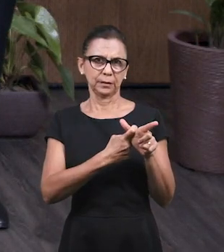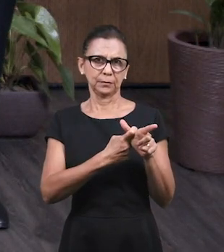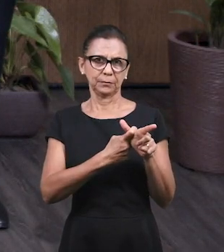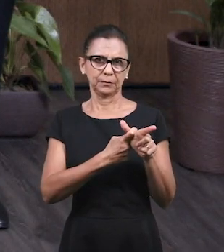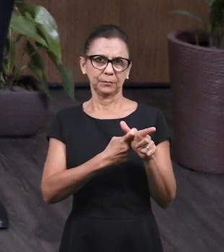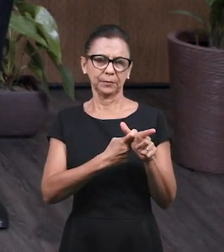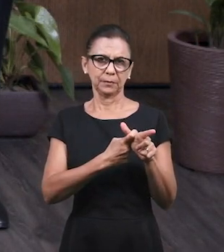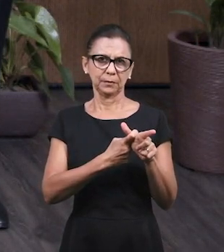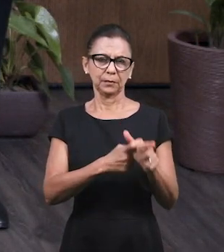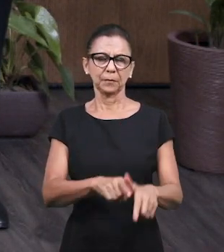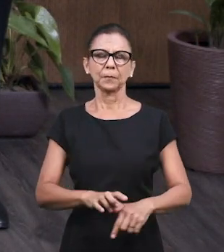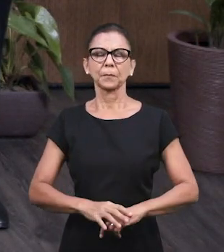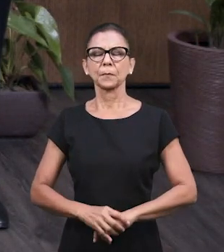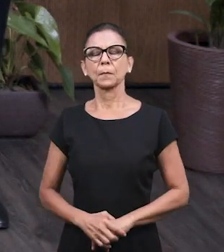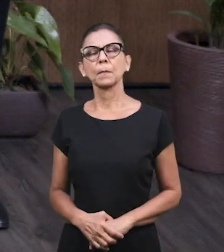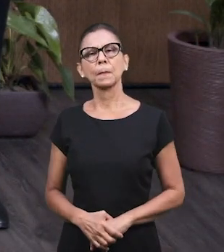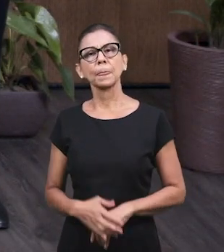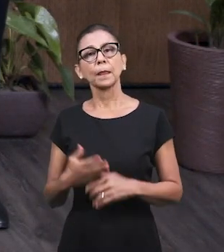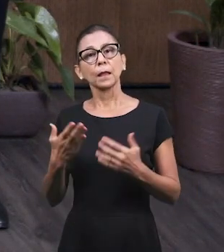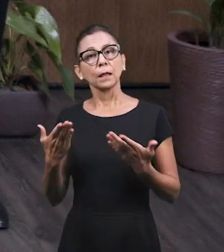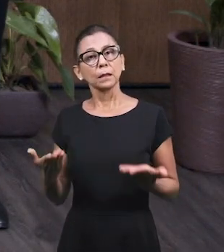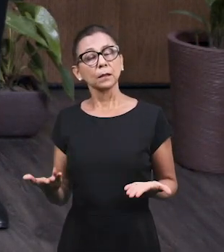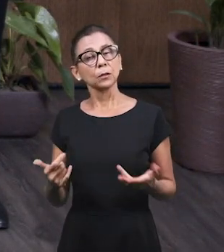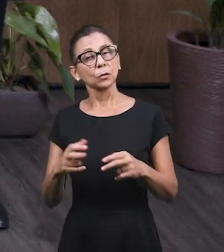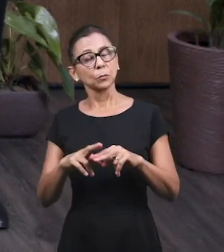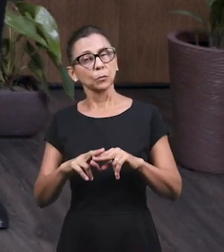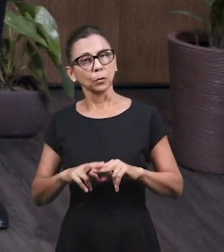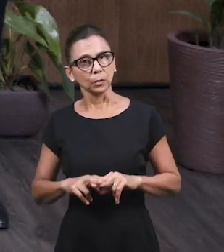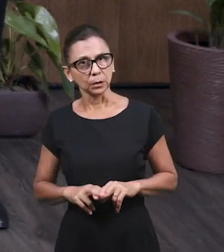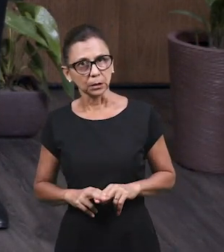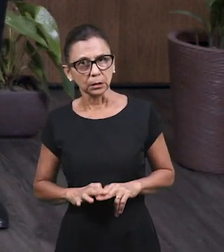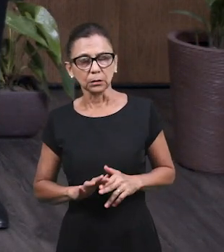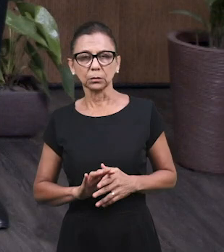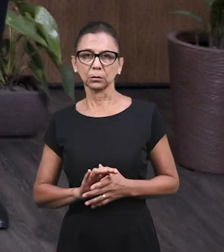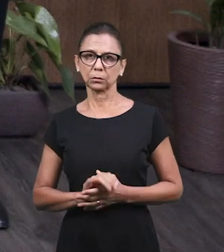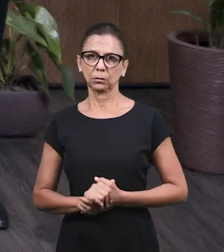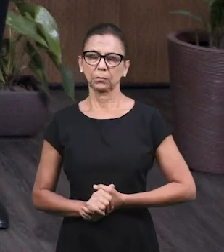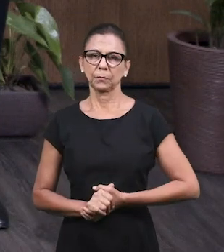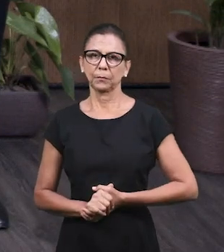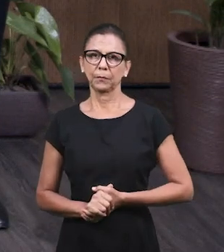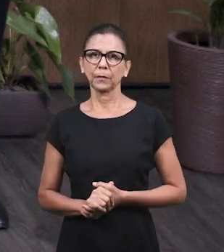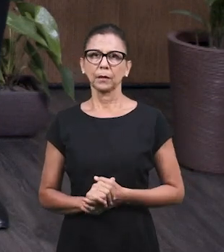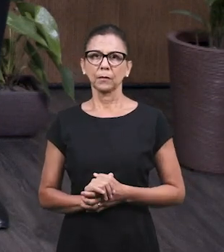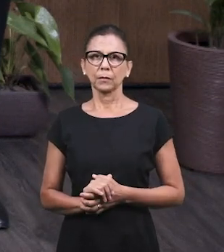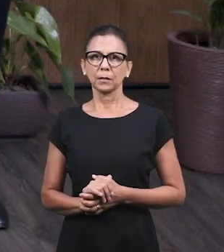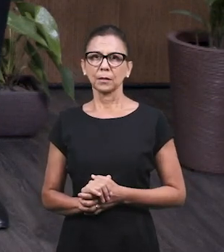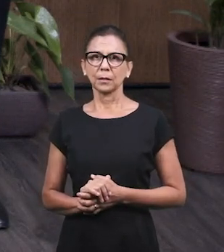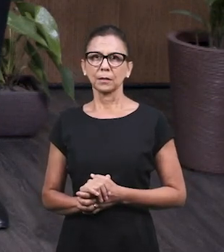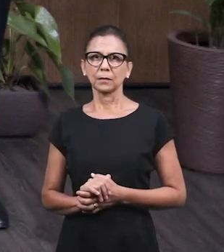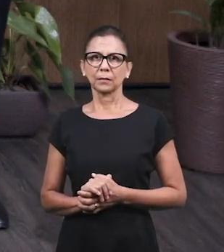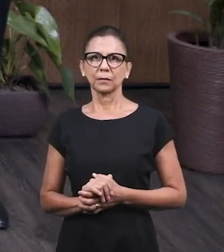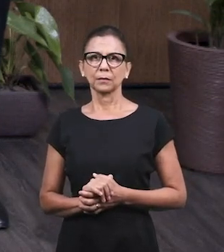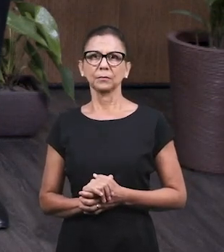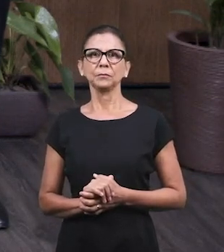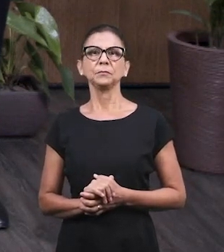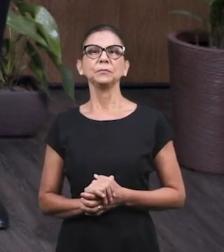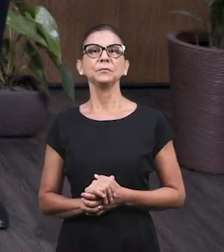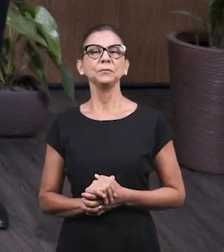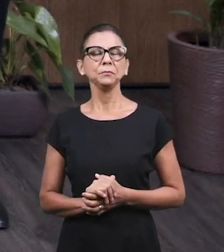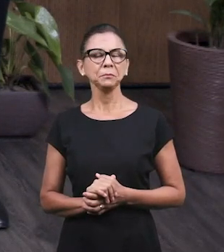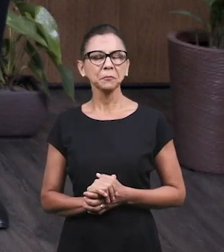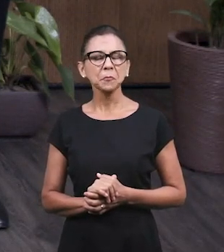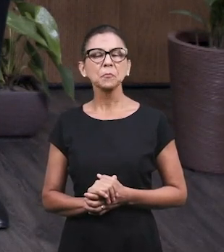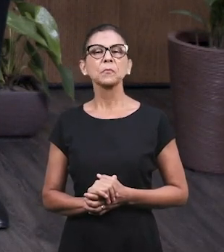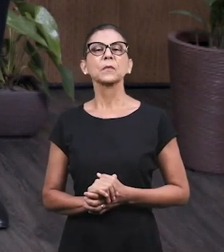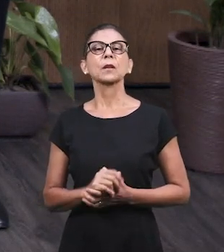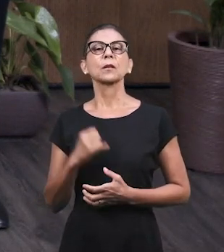Donc c'est pour cela que devant le sacrifice fait par le Seigneur Jésus, l'homme, il doit vivre en fonction